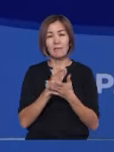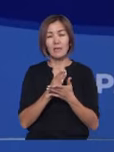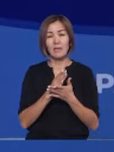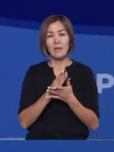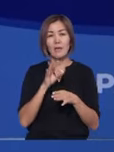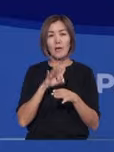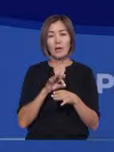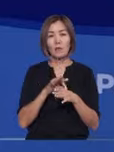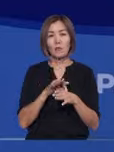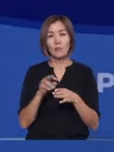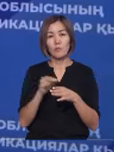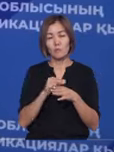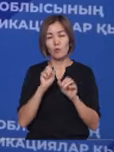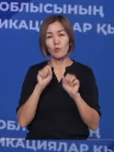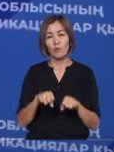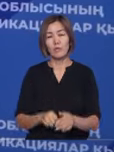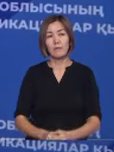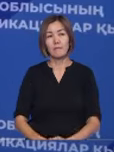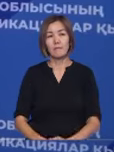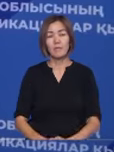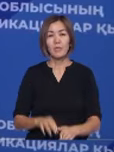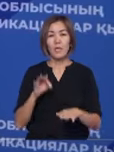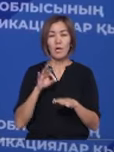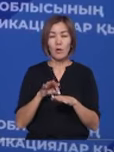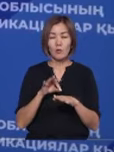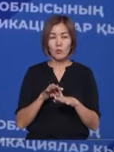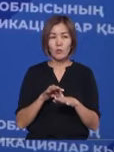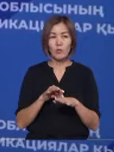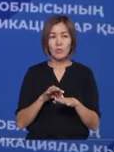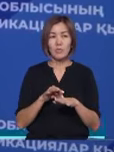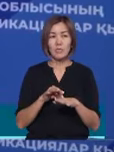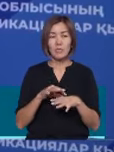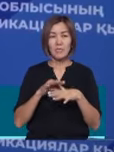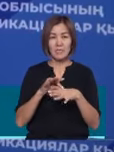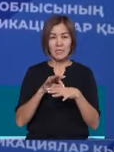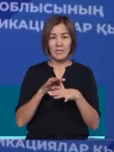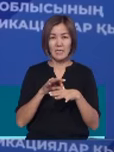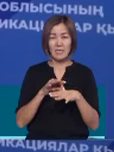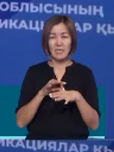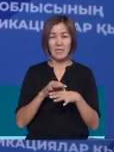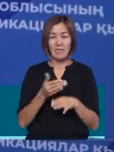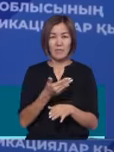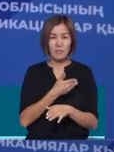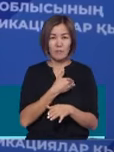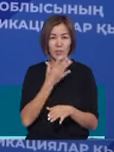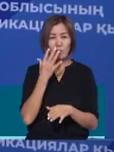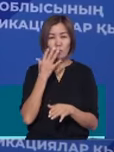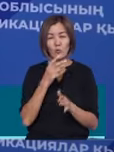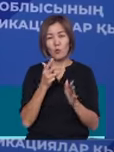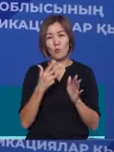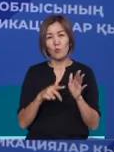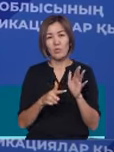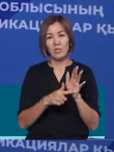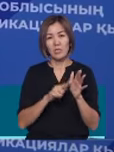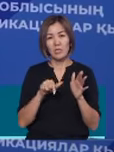аурумен күресуге болады деп отыр. Мына аурудың ағымына сәйкес болатын субфибрилді температура 37,5